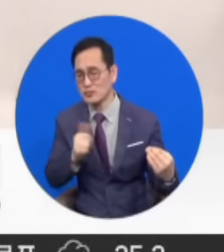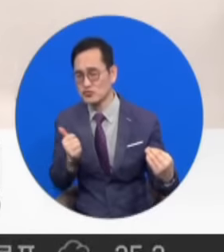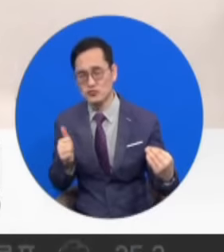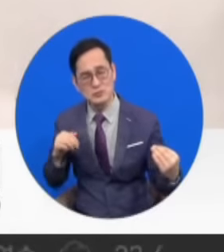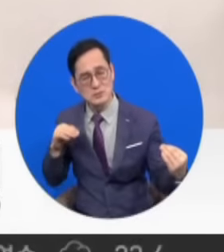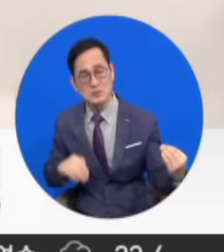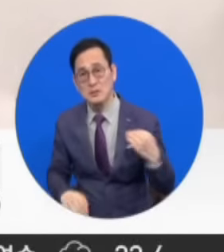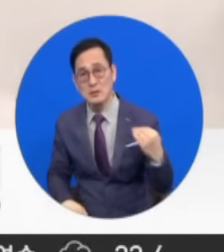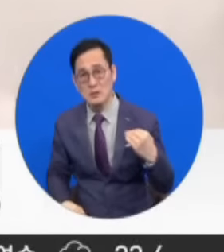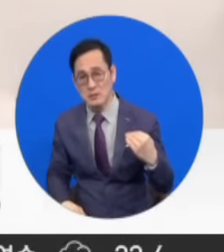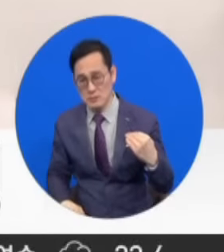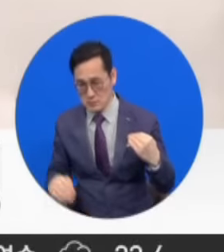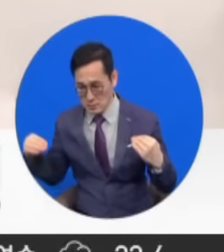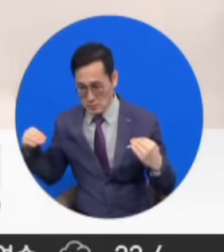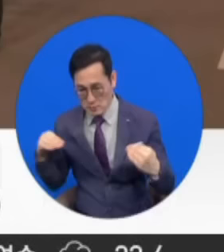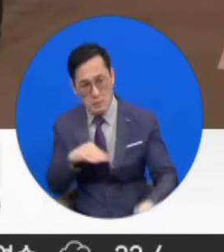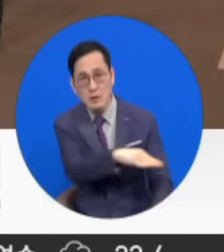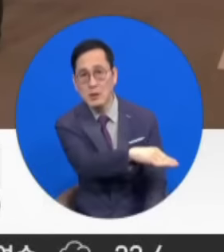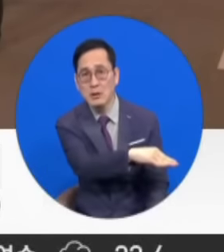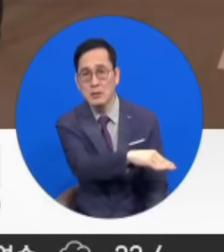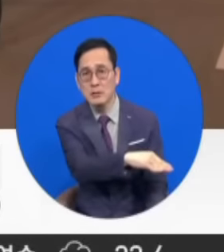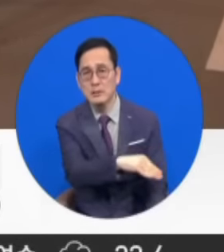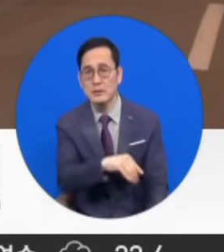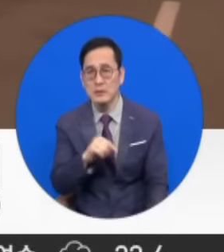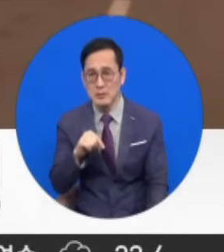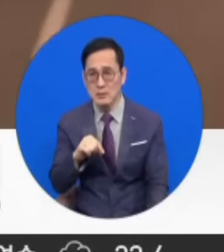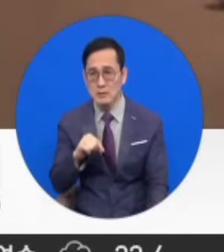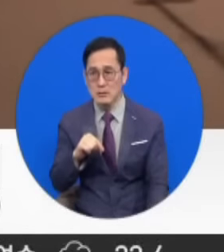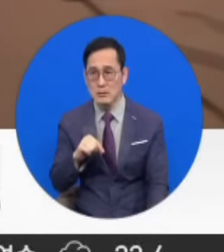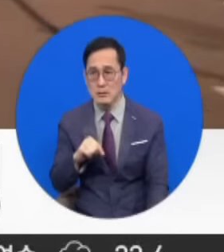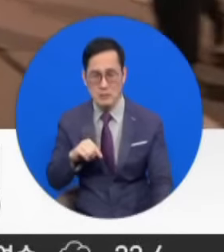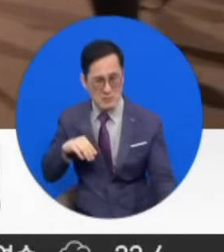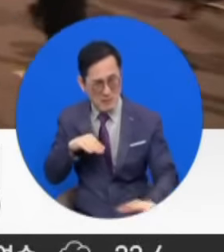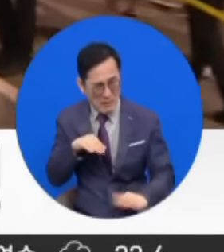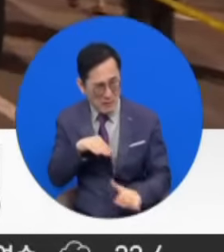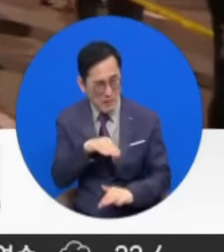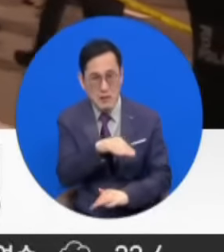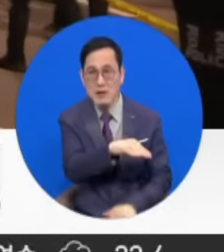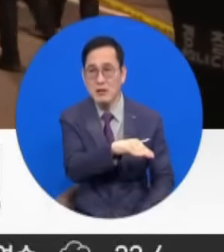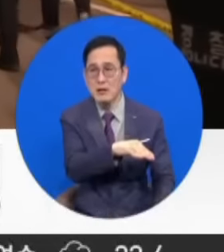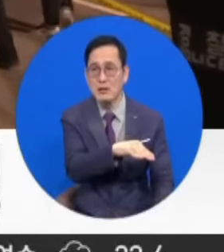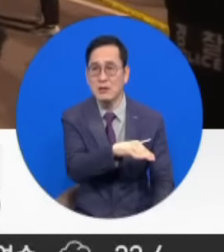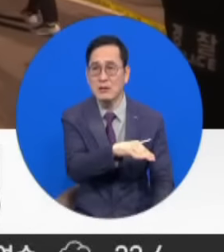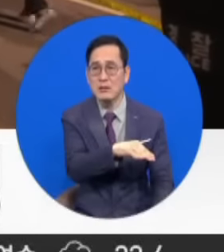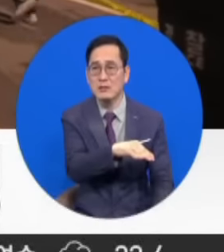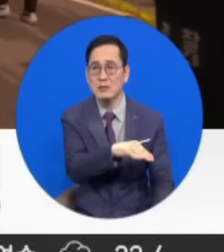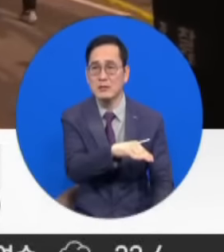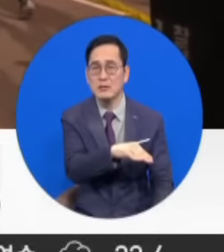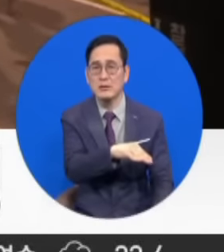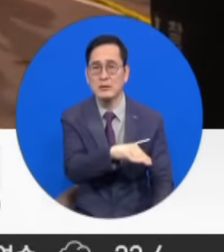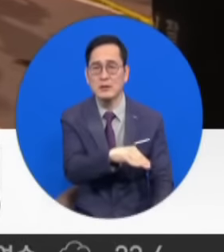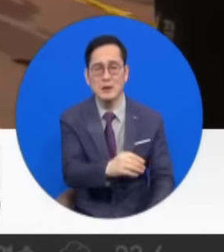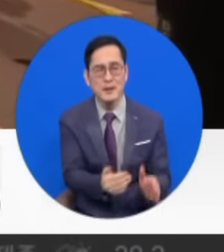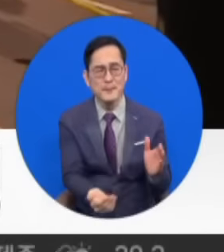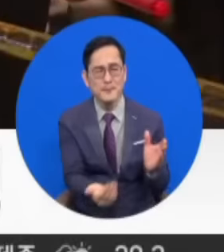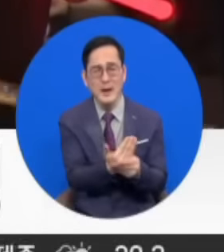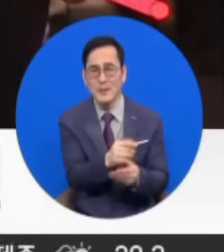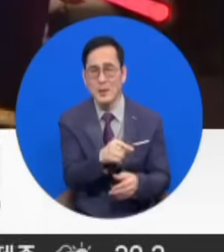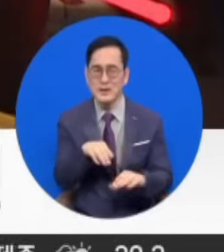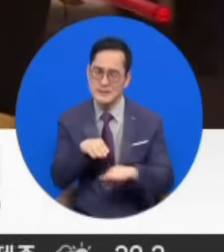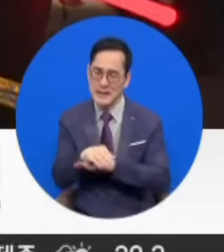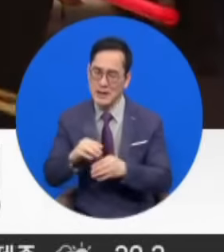불구하고 저렇게 지그재그하고 오히려 속도를 더 내서 결국 사상자가 많이 발생했다는 것은 차체 결함에